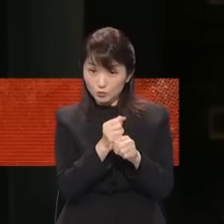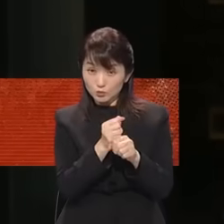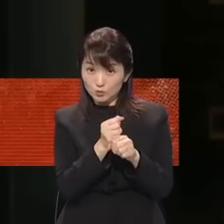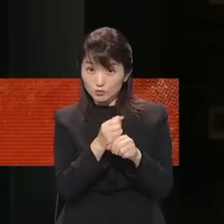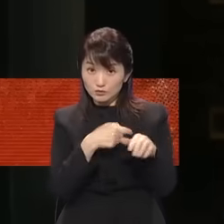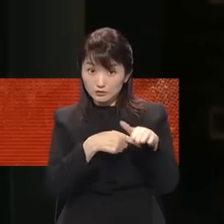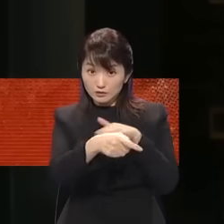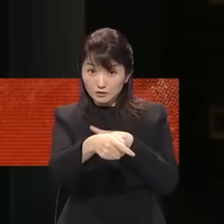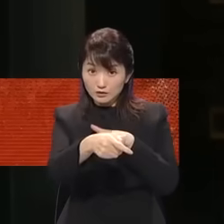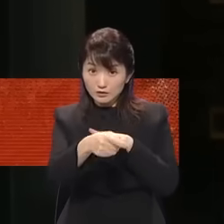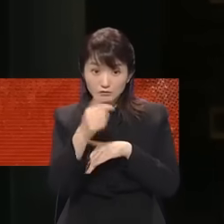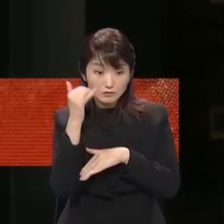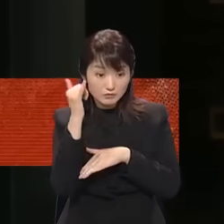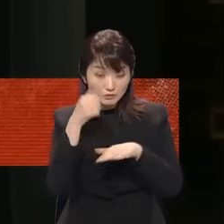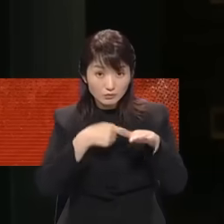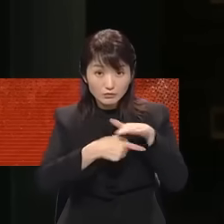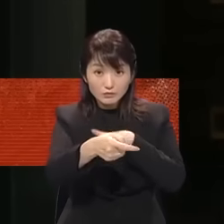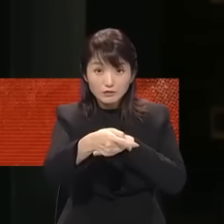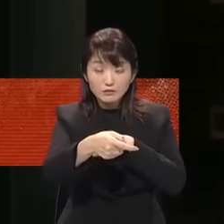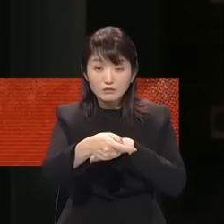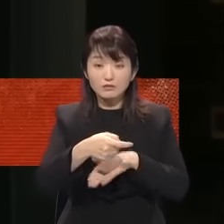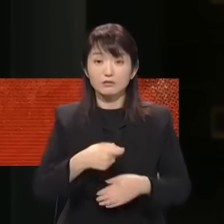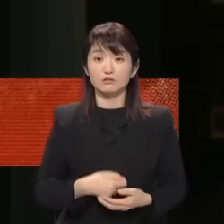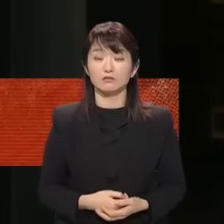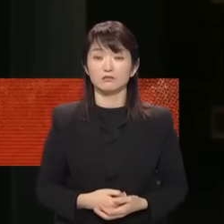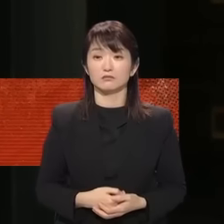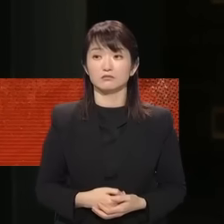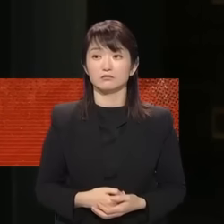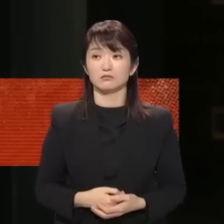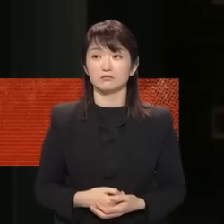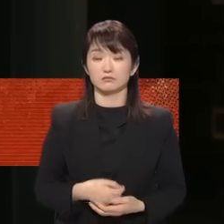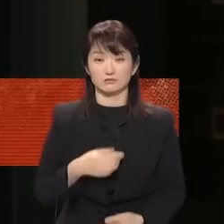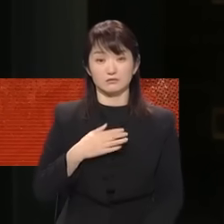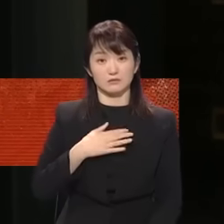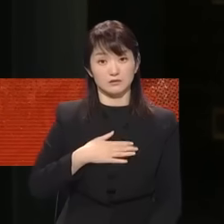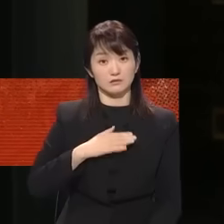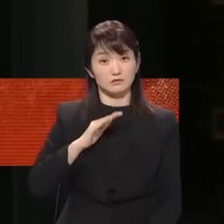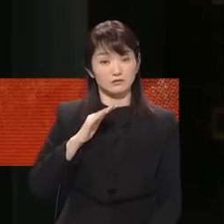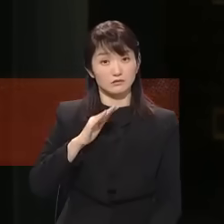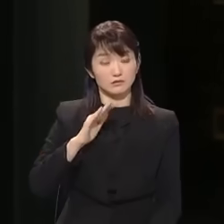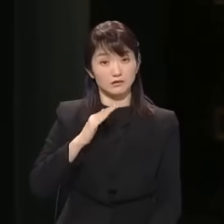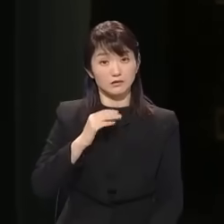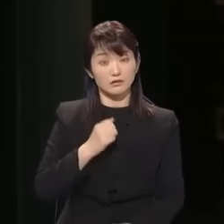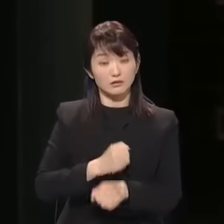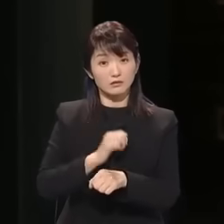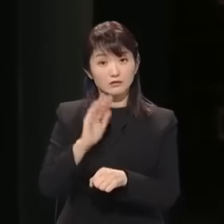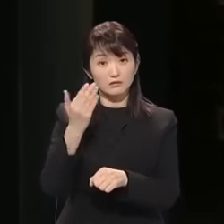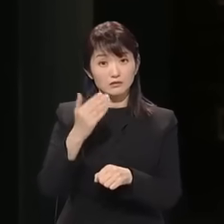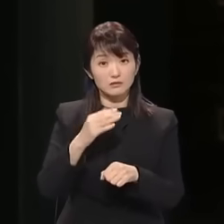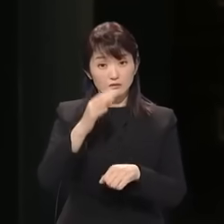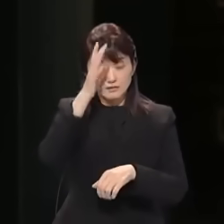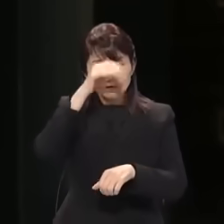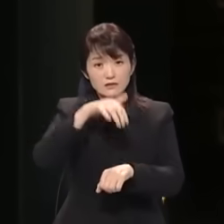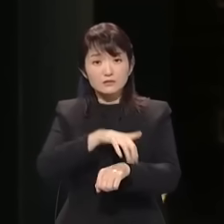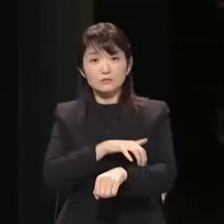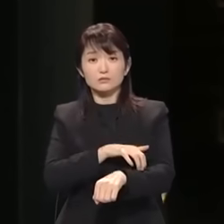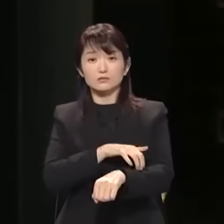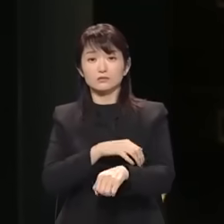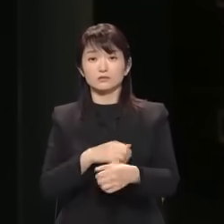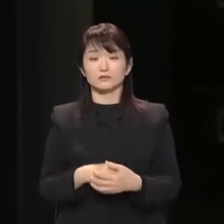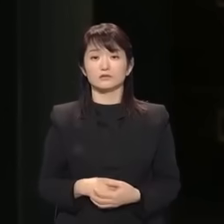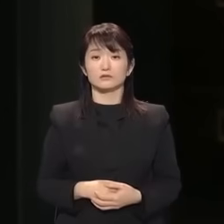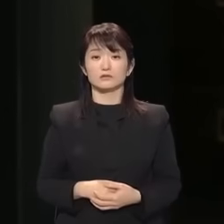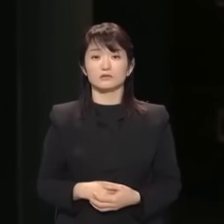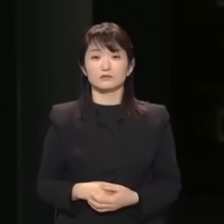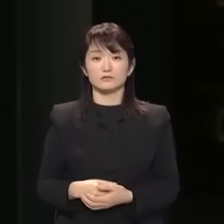다 털렸구나라는 생각을 할 수 있지 할 수밖에 없지 않겠습니까 소름 돋았 있죠 자 그럼에도